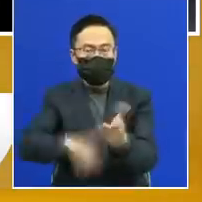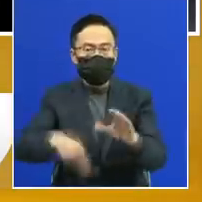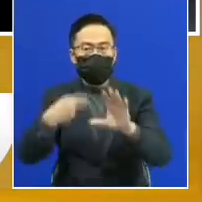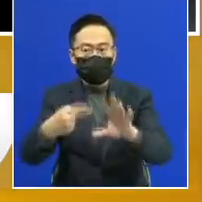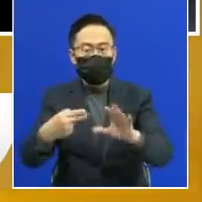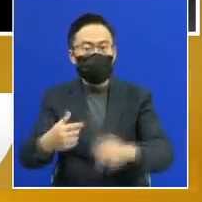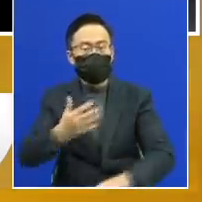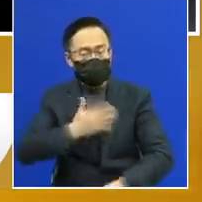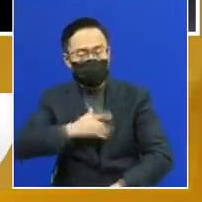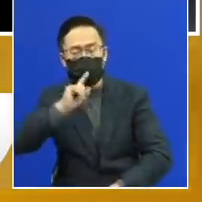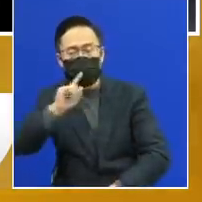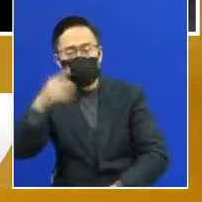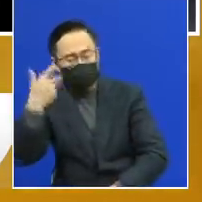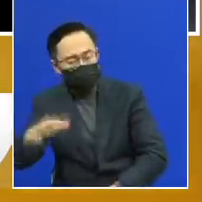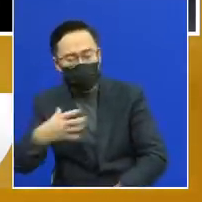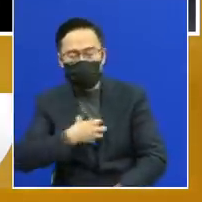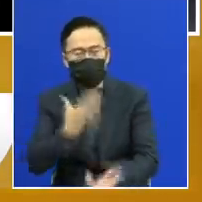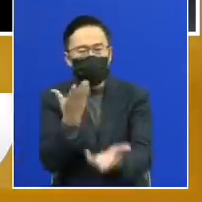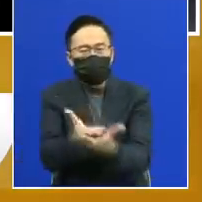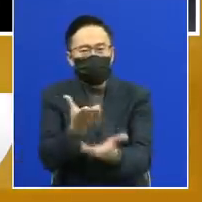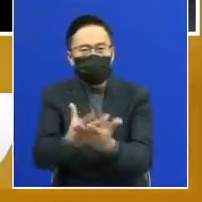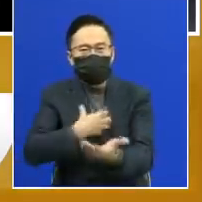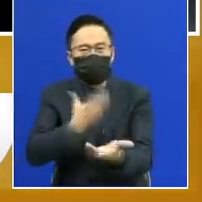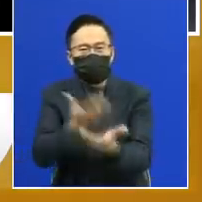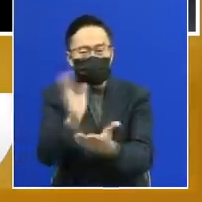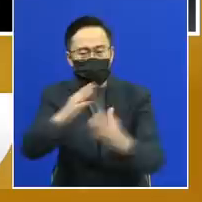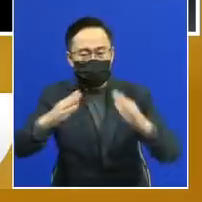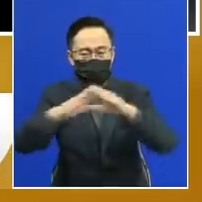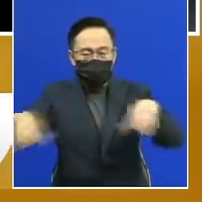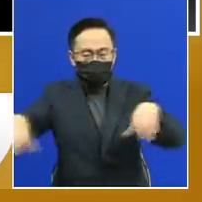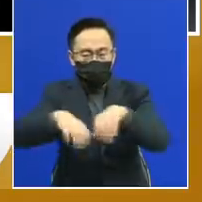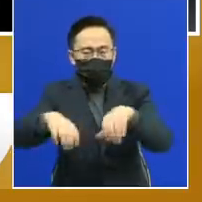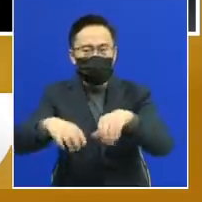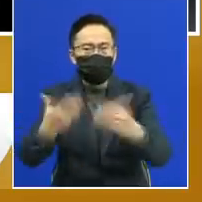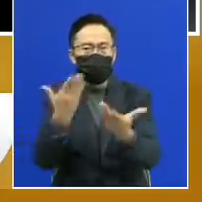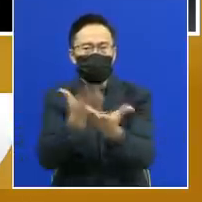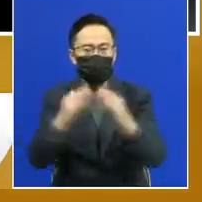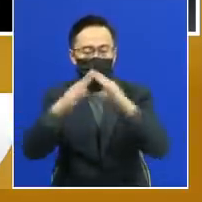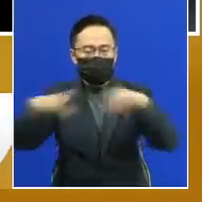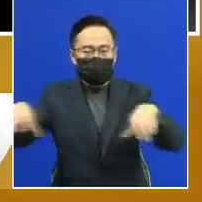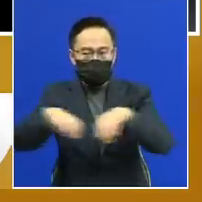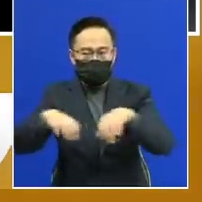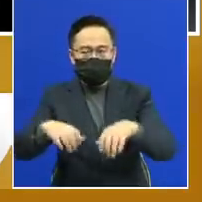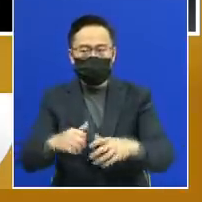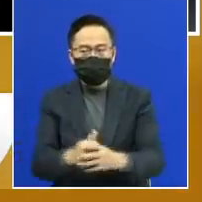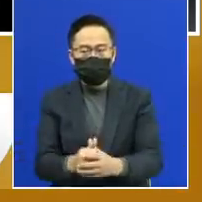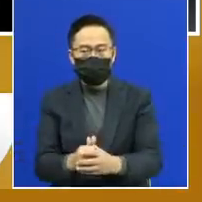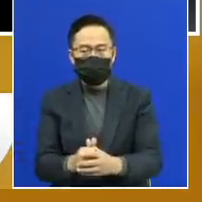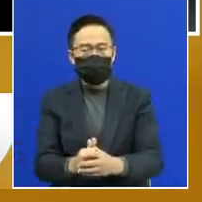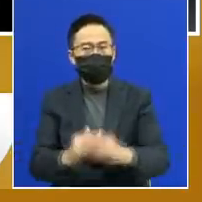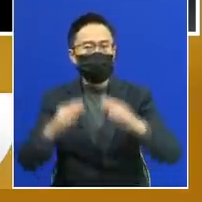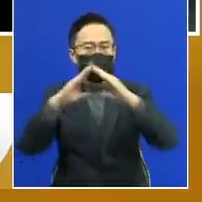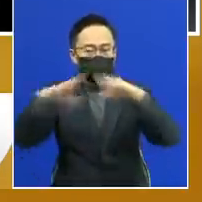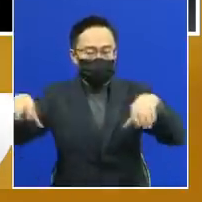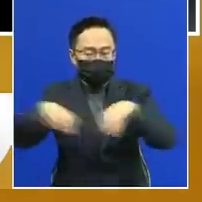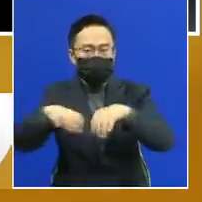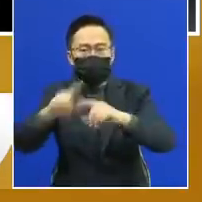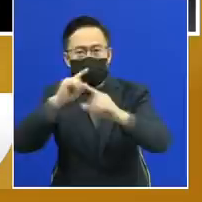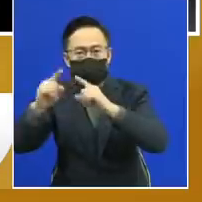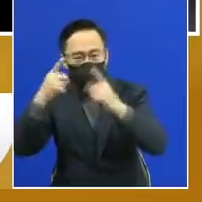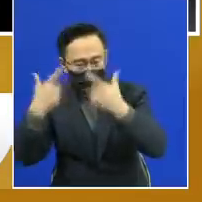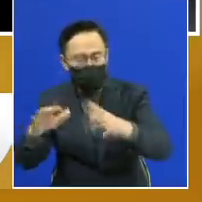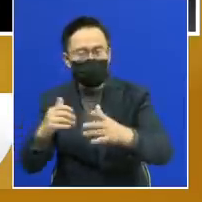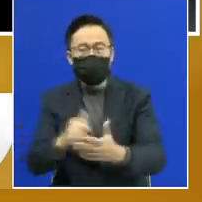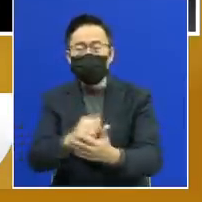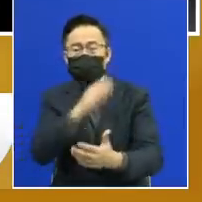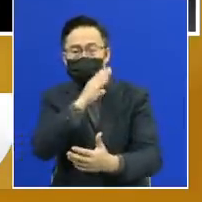ากได้เงินเขาหรอกเพราะว่าเราเป็นเพื่อนบ้านกันถ้าเขาเอามาให้นะเราก็ต้องไปคืนเขาไหมที่รักพี่ก็คุยกับส